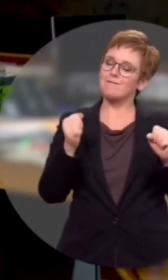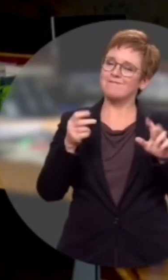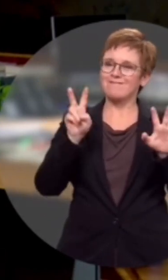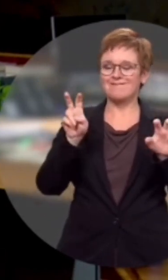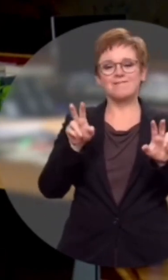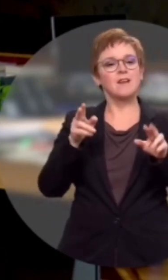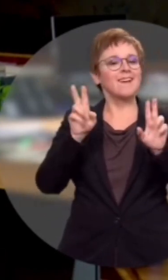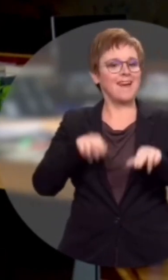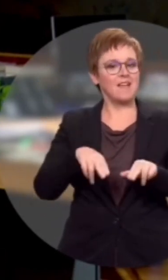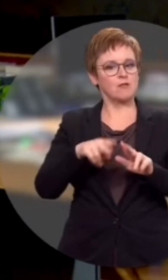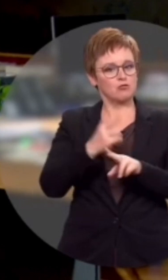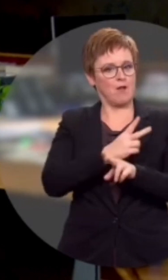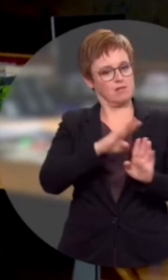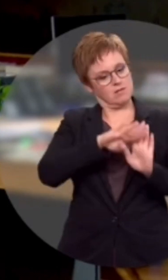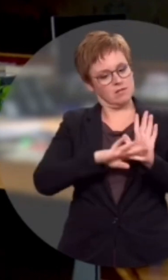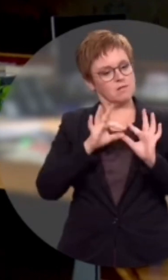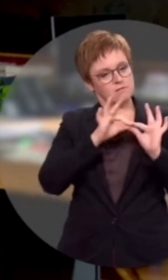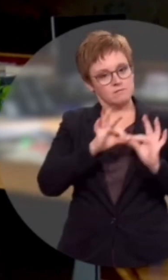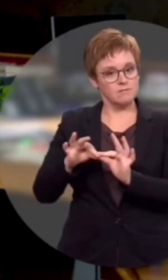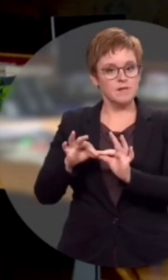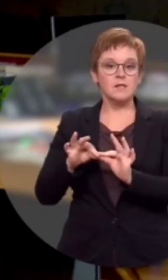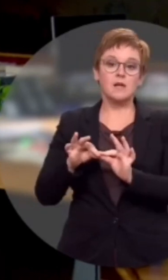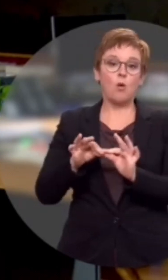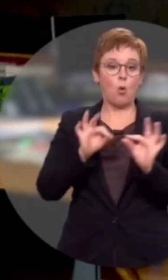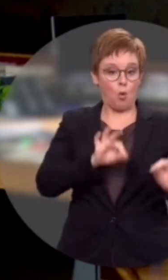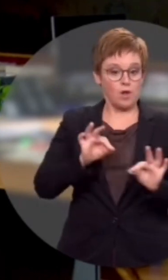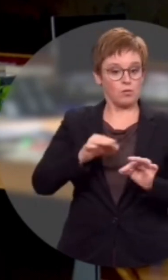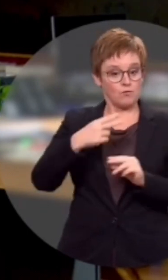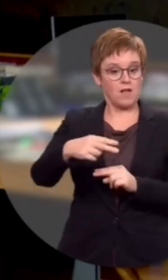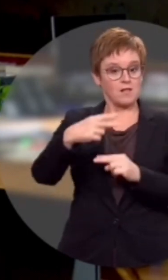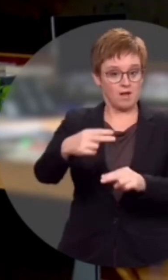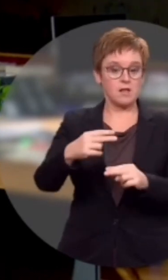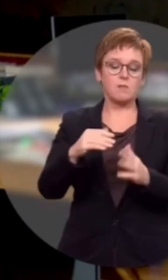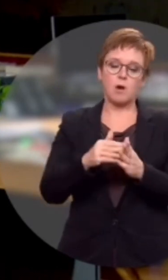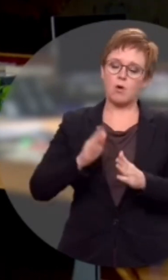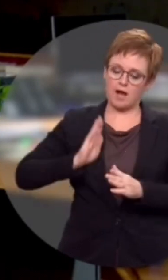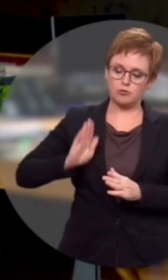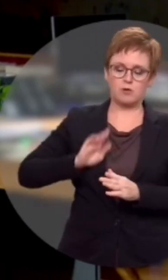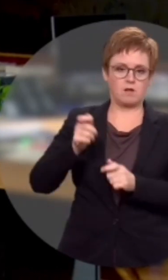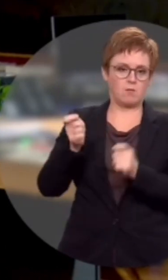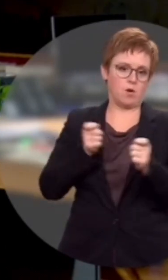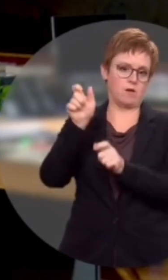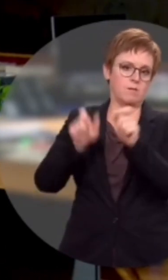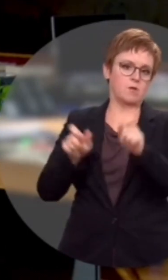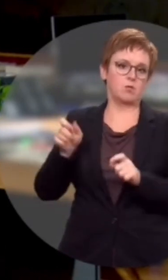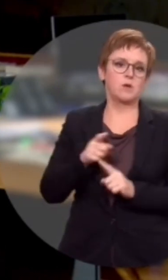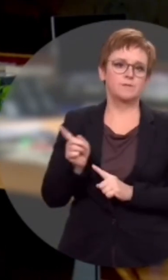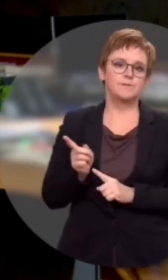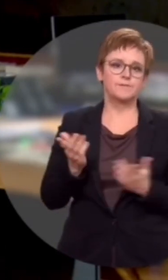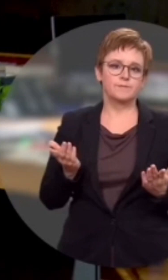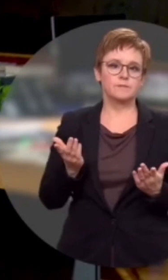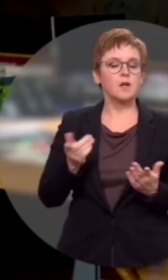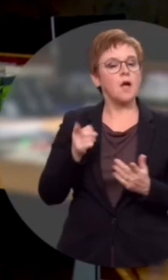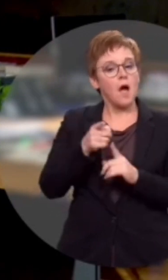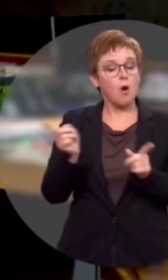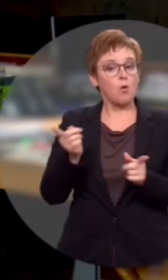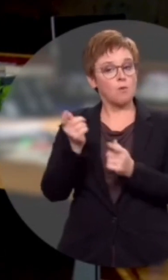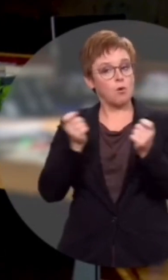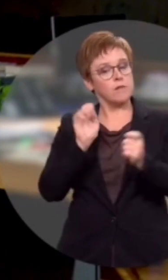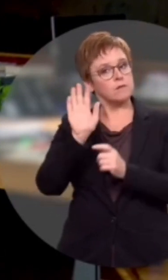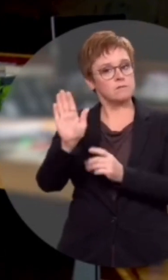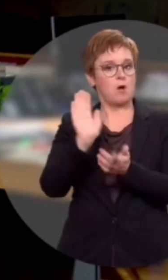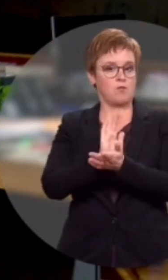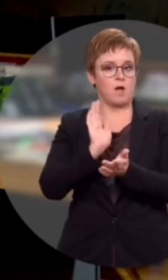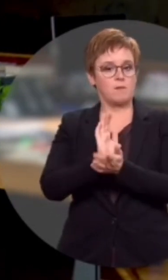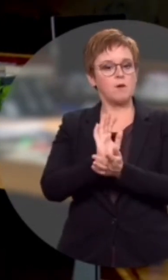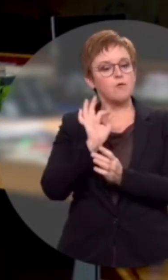bleiben, brauchen sie integre Politikerinnen und Politiker. Diese müssen immer zum Vorteil der Bevölkerung